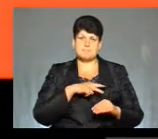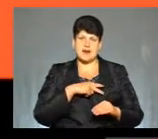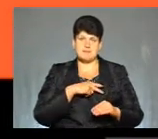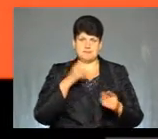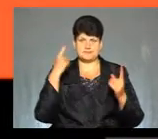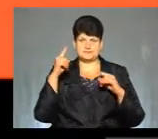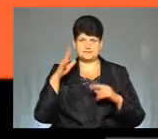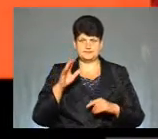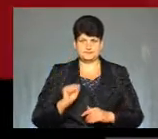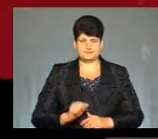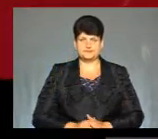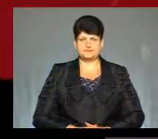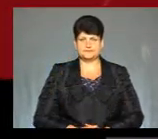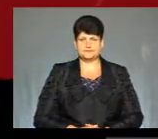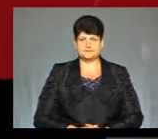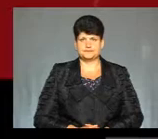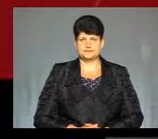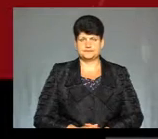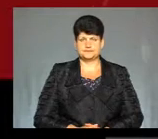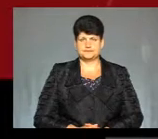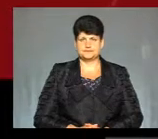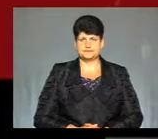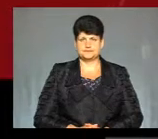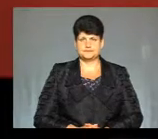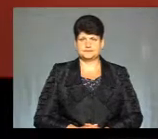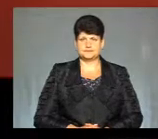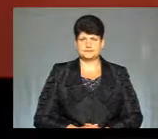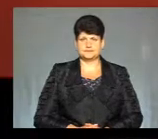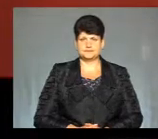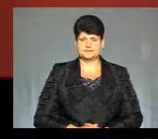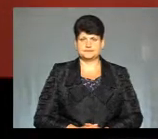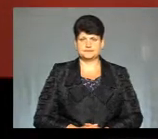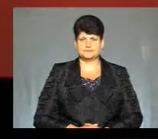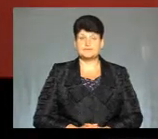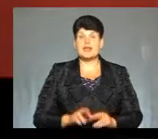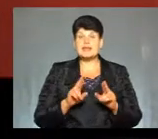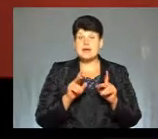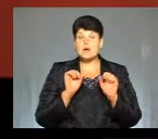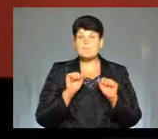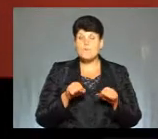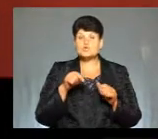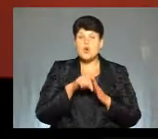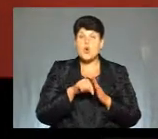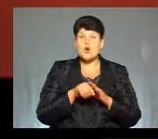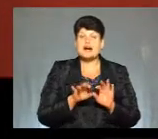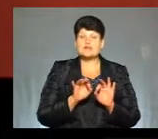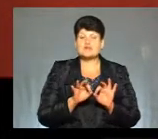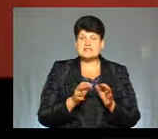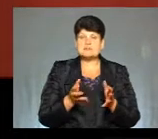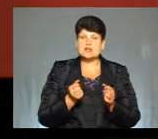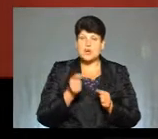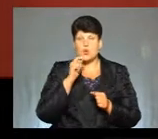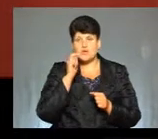обласно. Як можете охарактеризувати, зокрема, сприйняття